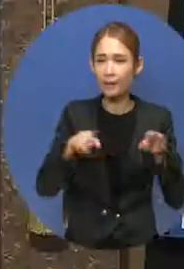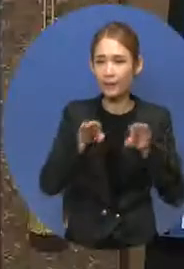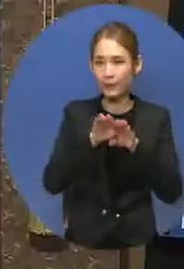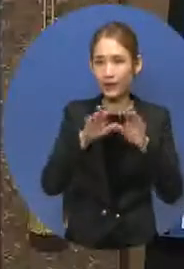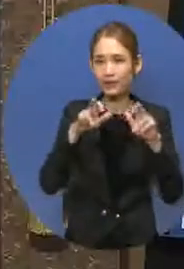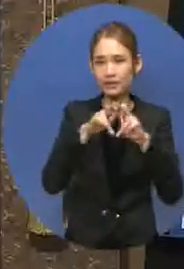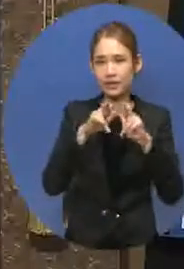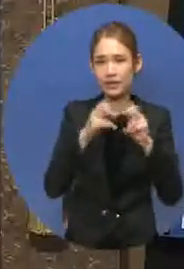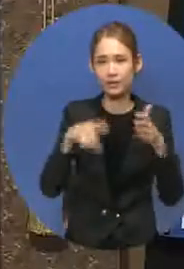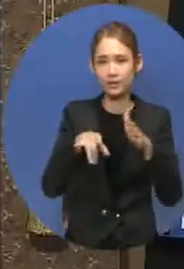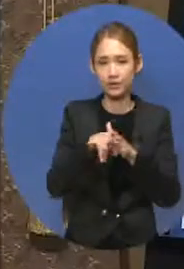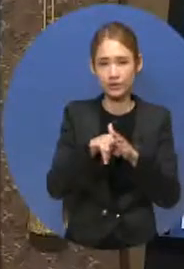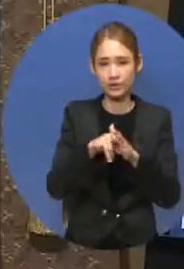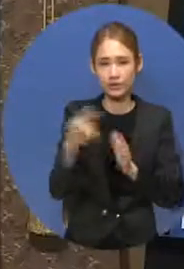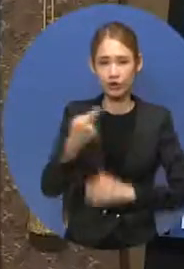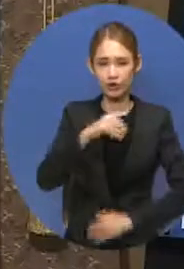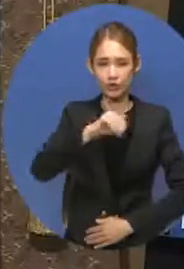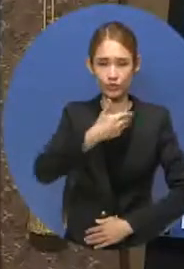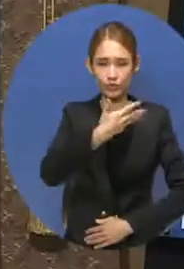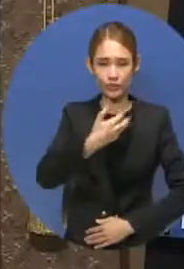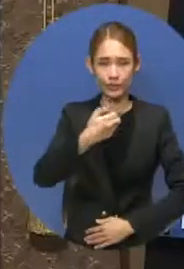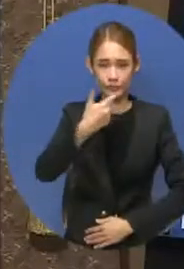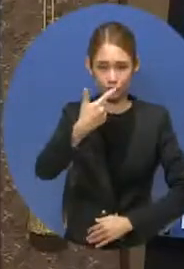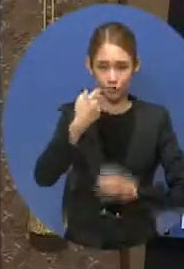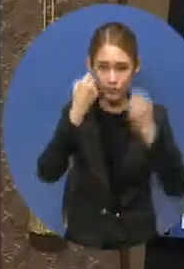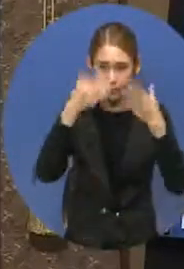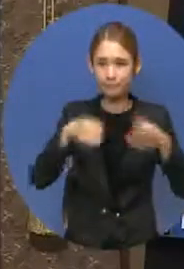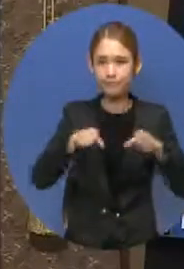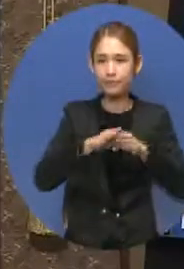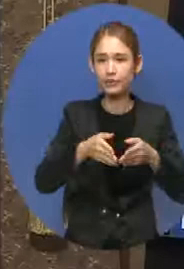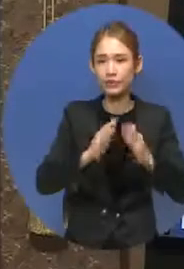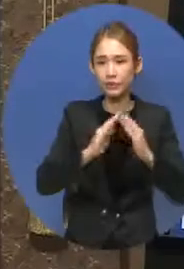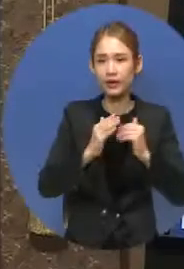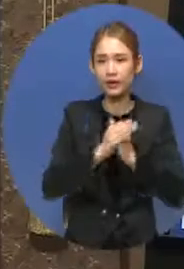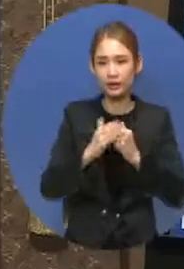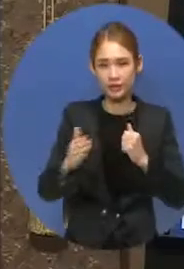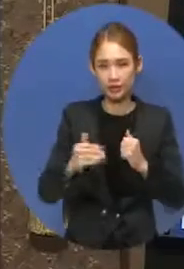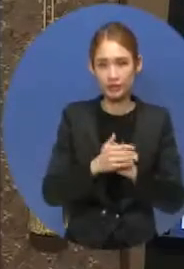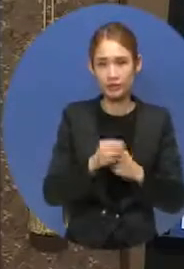위해서 1986년에 개관하였고요. 서울시로부터